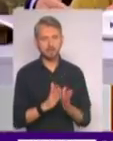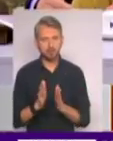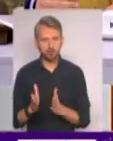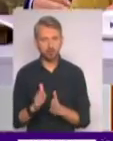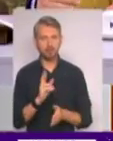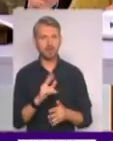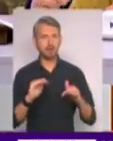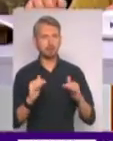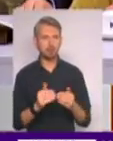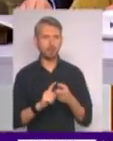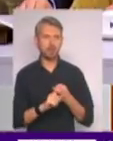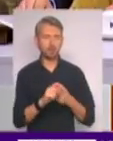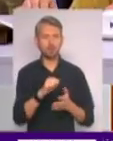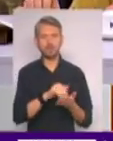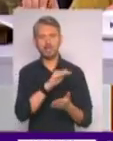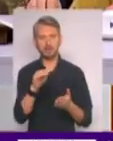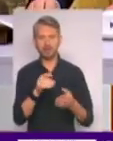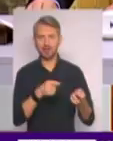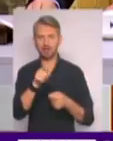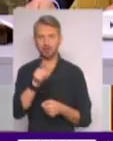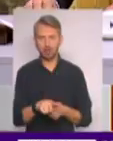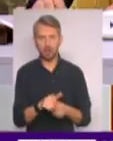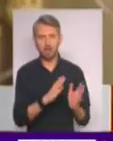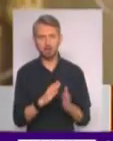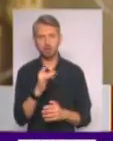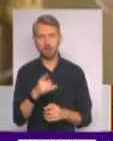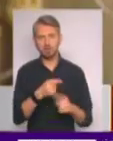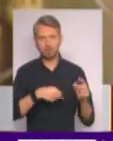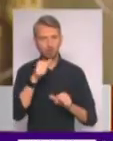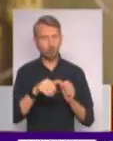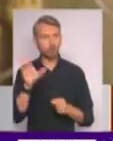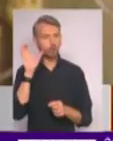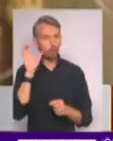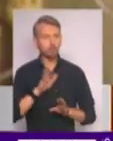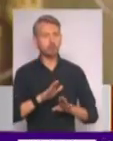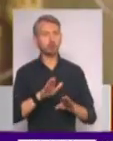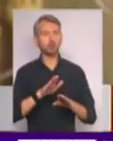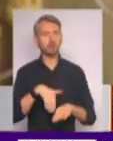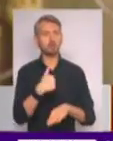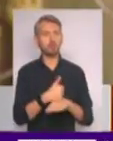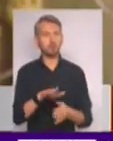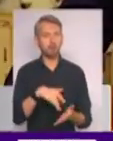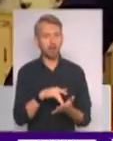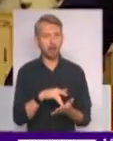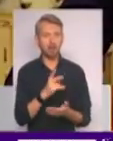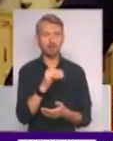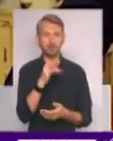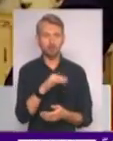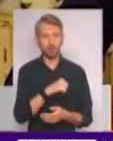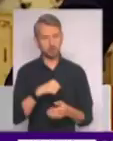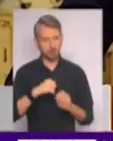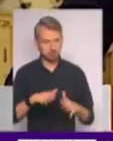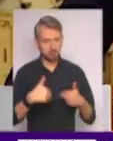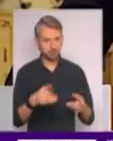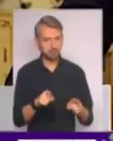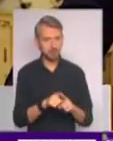як мінімум, в залежності від рівня керівника, ритмічно раз в півроку заслуховуємо заступників мера. Віталій Володимирович сам виступив з такою ініціативою